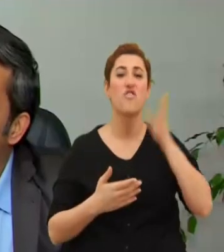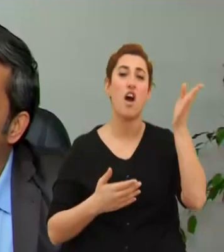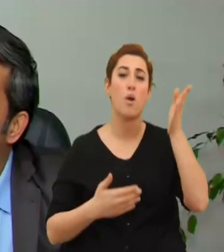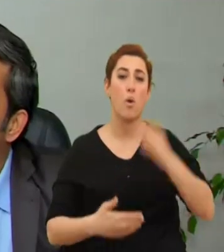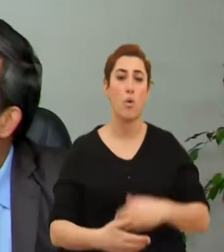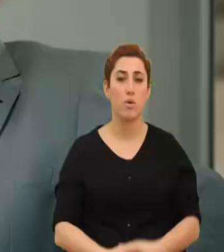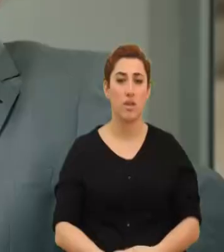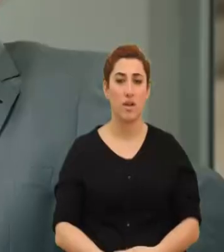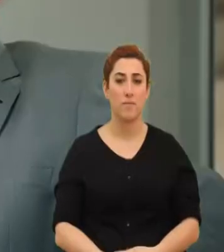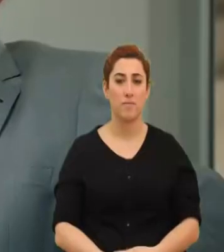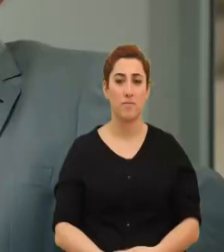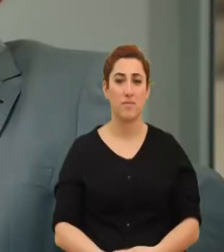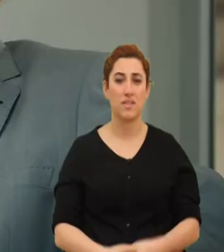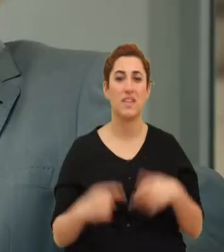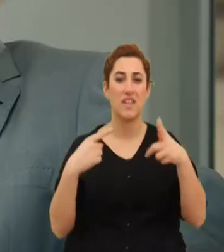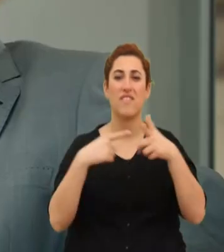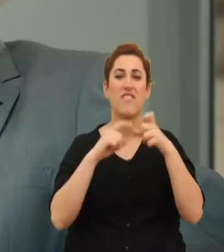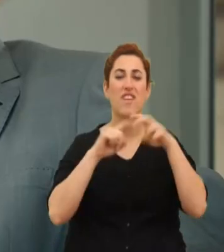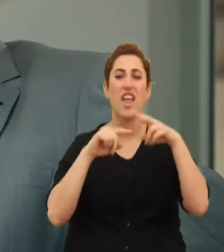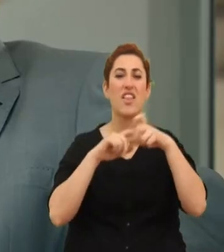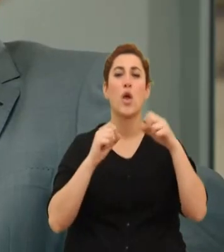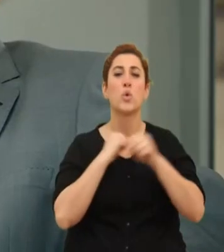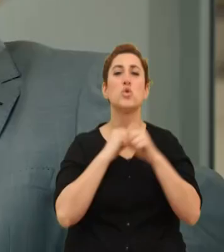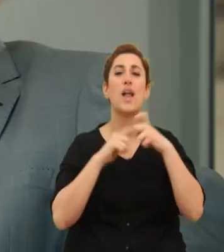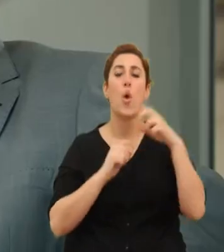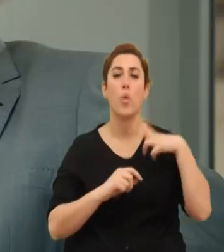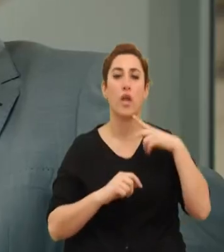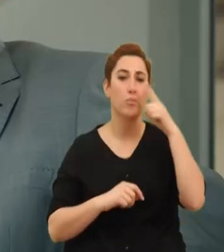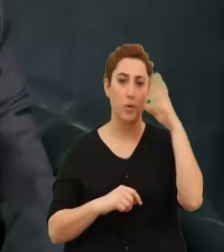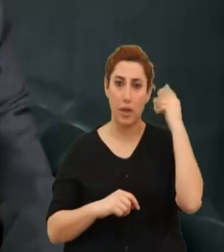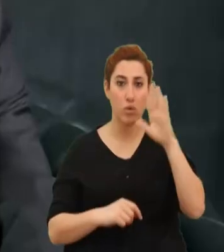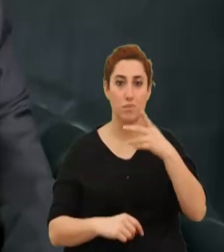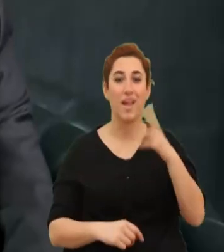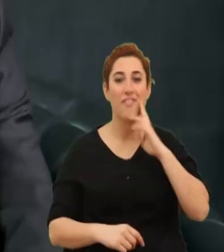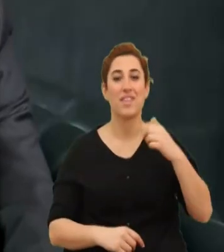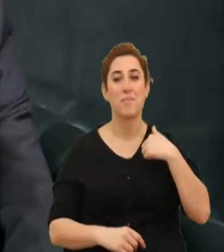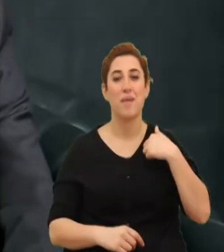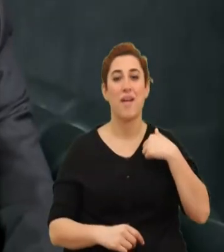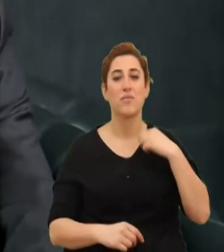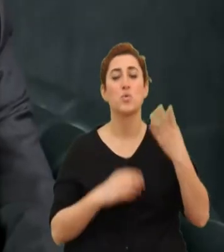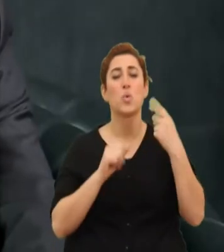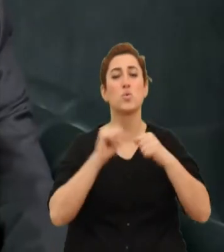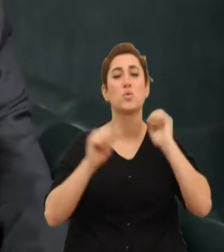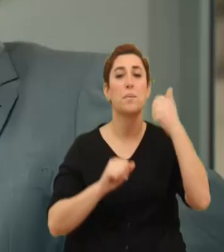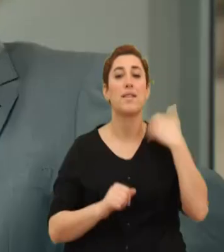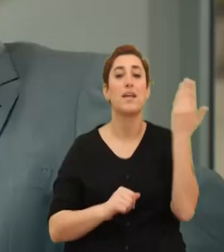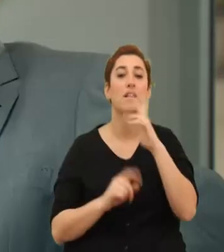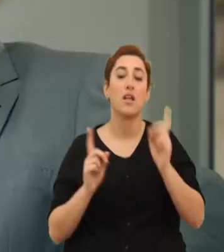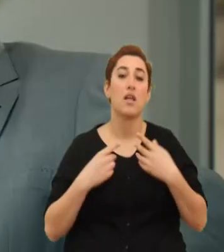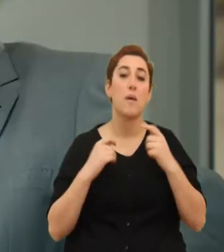orada. Taner Güçler, otel müdürü. Tanırsın belki. Efendim ben epey zamandır